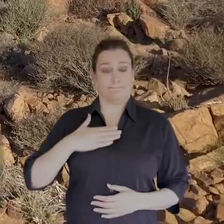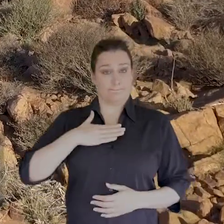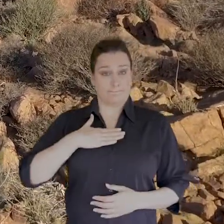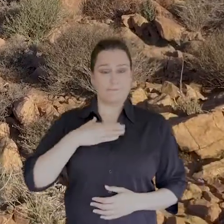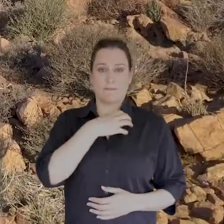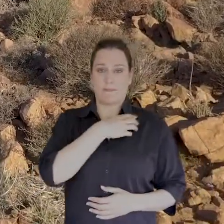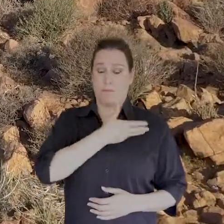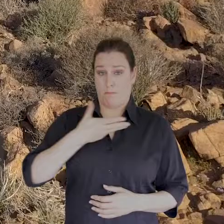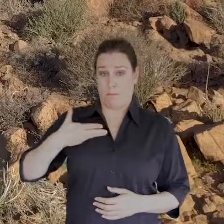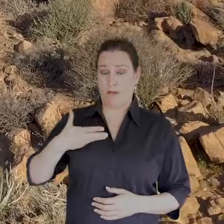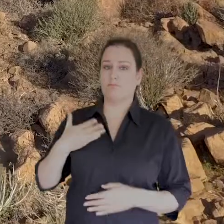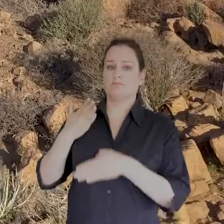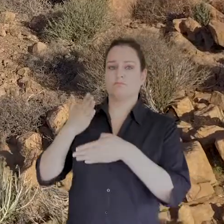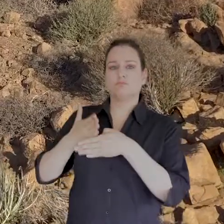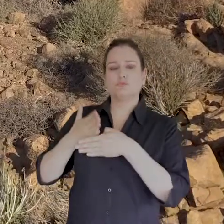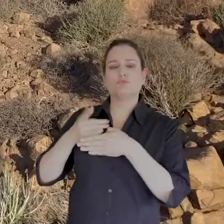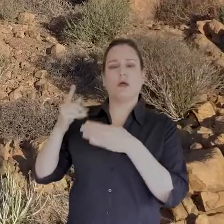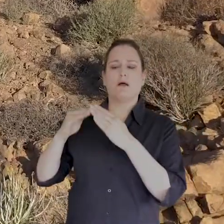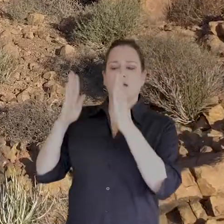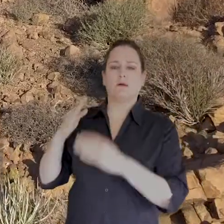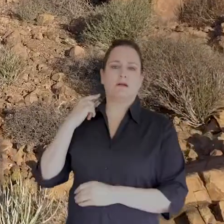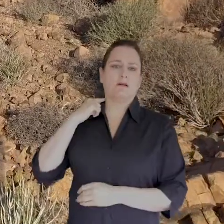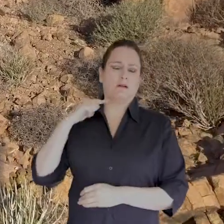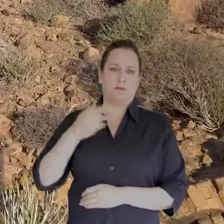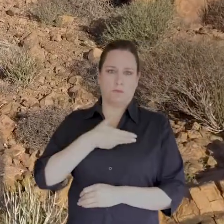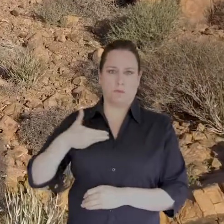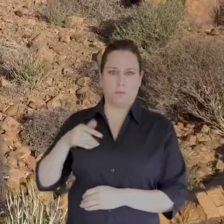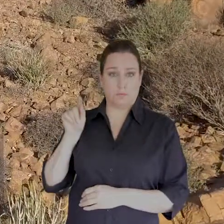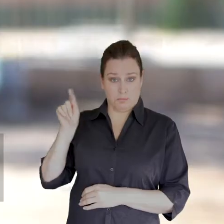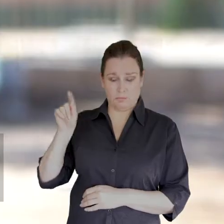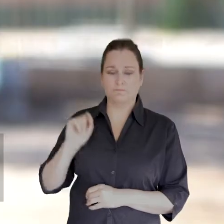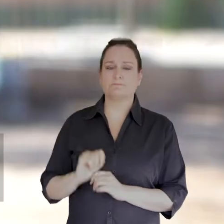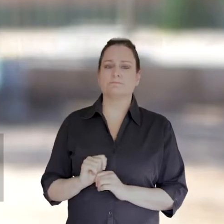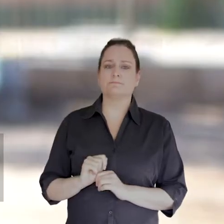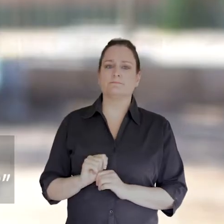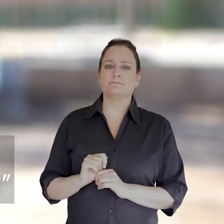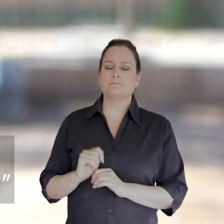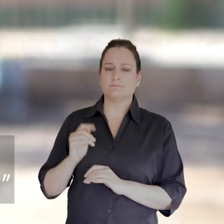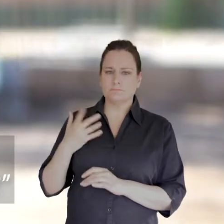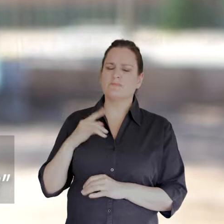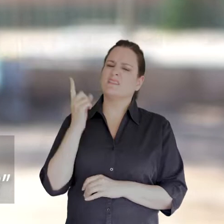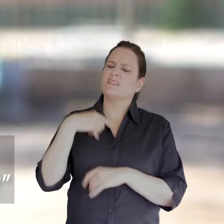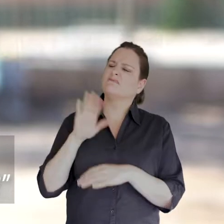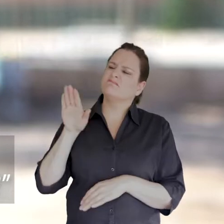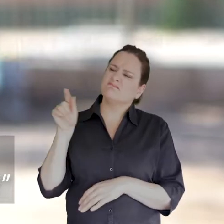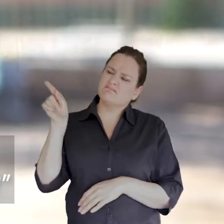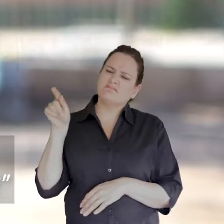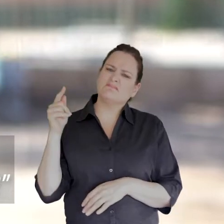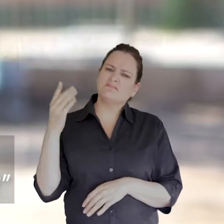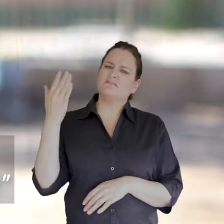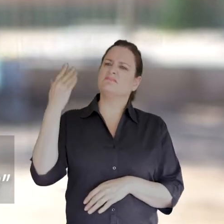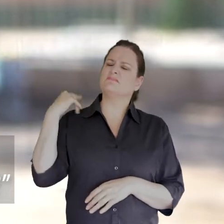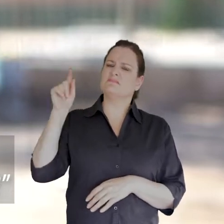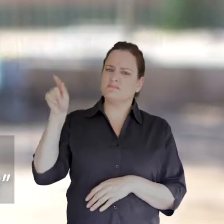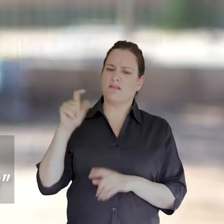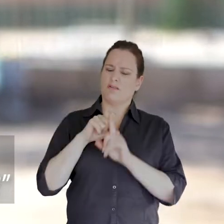Want my ma het bij een blanke vrouw gewerkt en was het mijn vraag geweest, paar jaren terug aan haar. Moeder, hoe was je beschreven